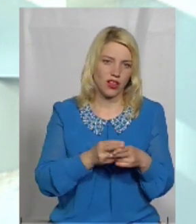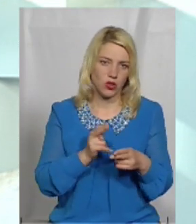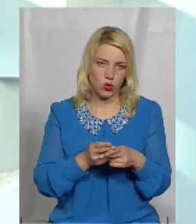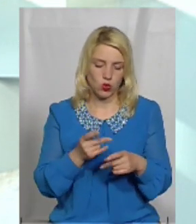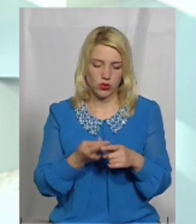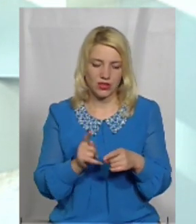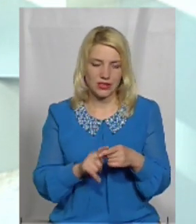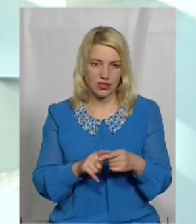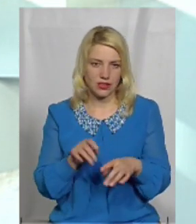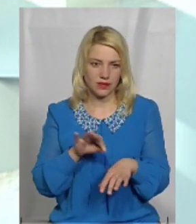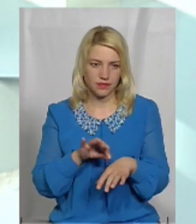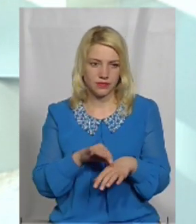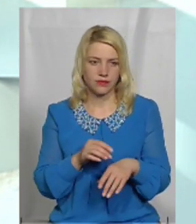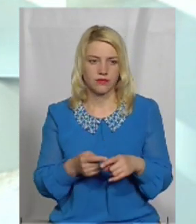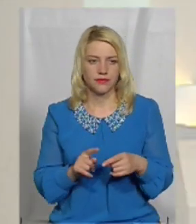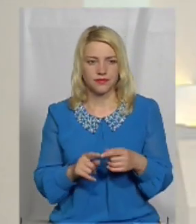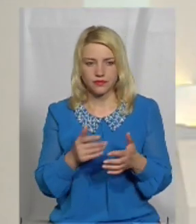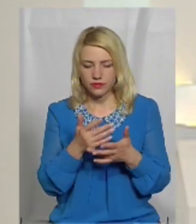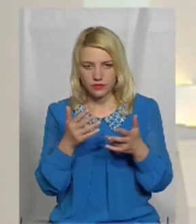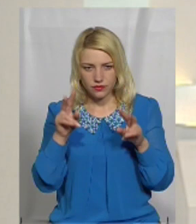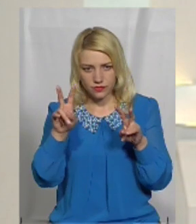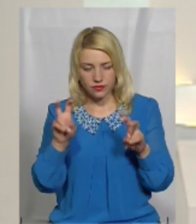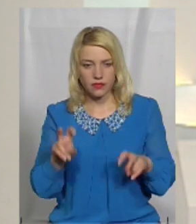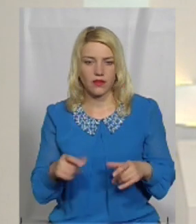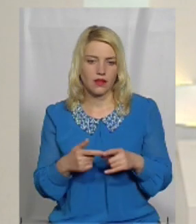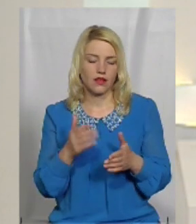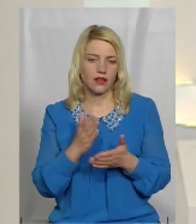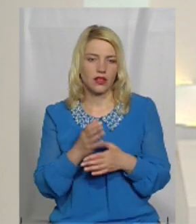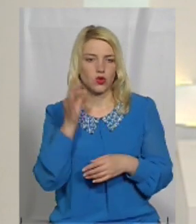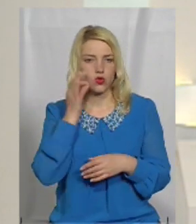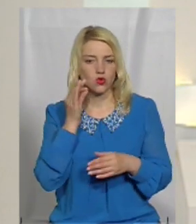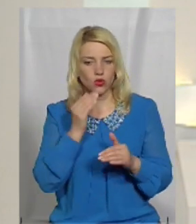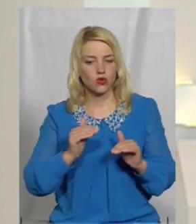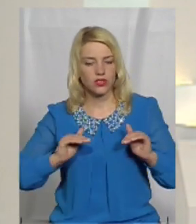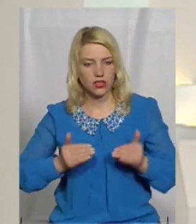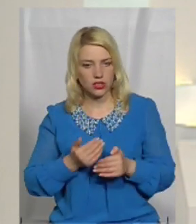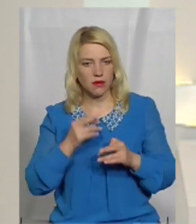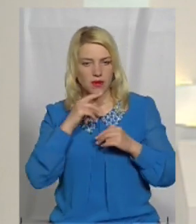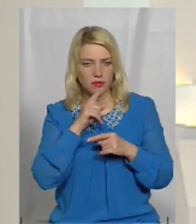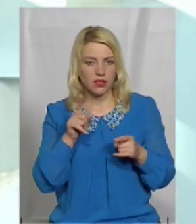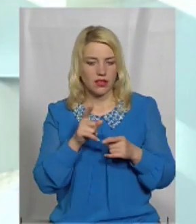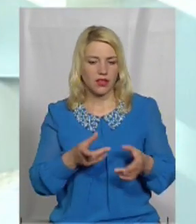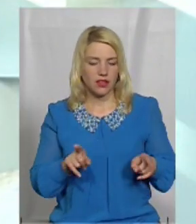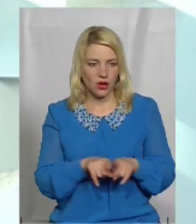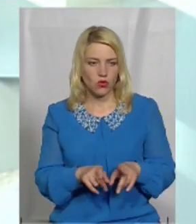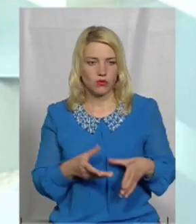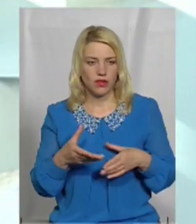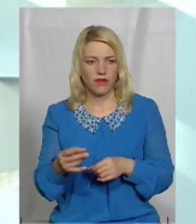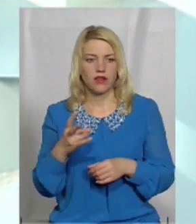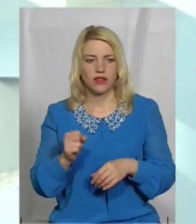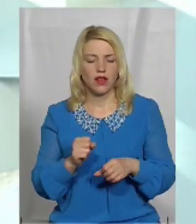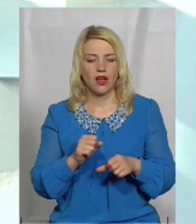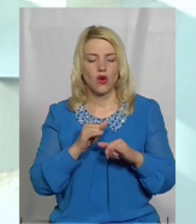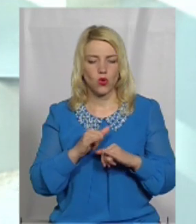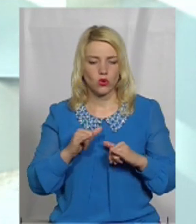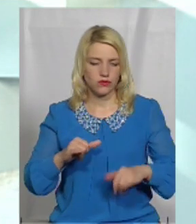ці засоби, це і антиагрегантні препарати, є препарати цукрознижуючі, так само впливають на розвиток